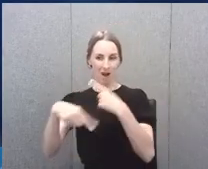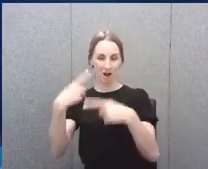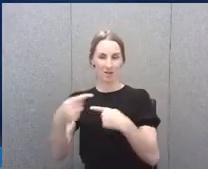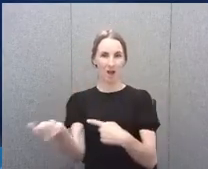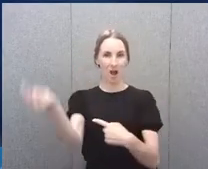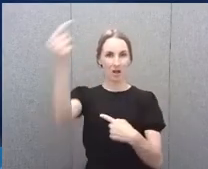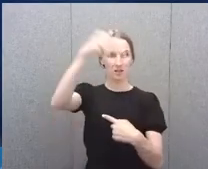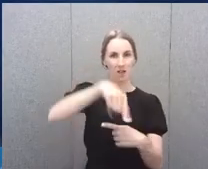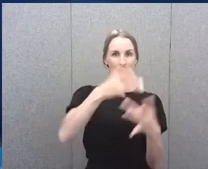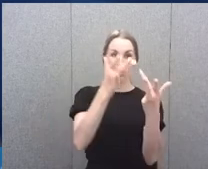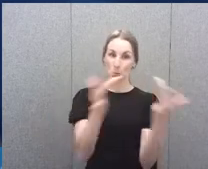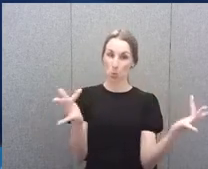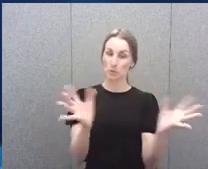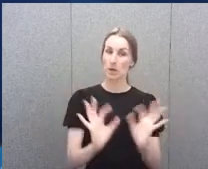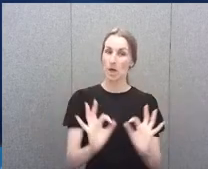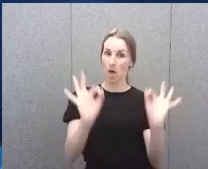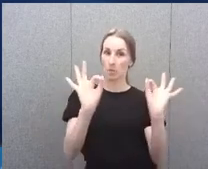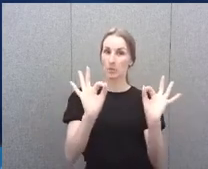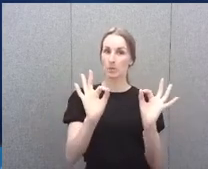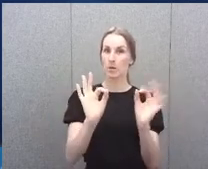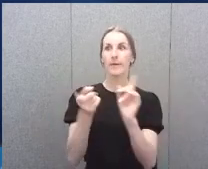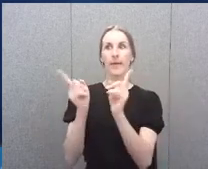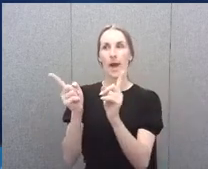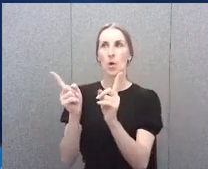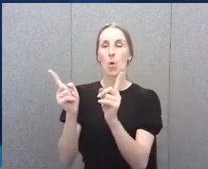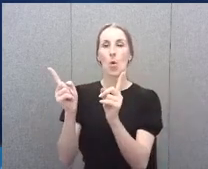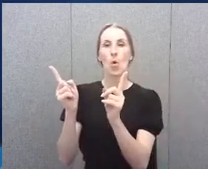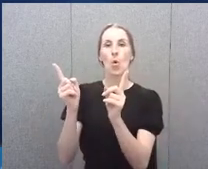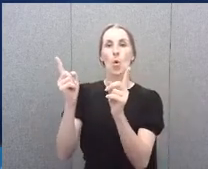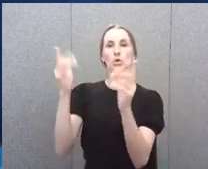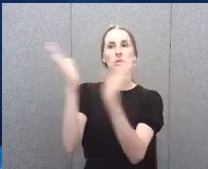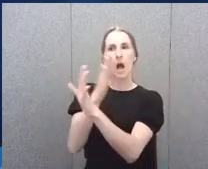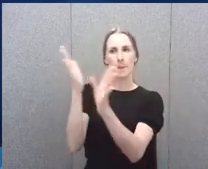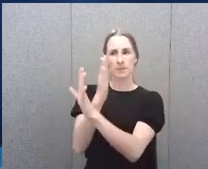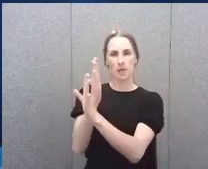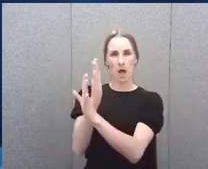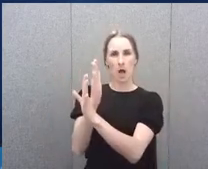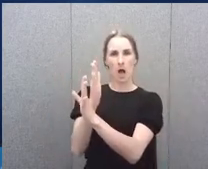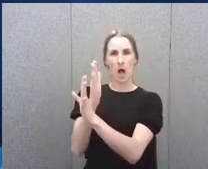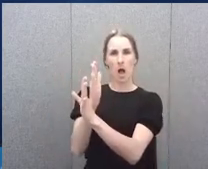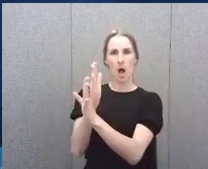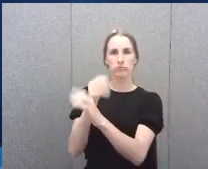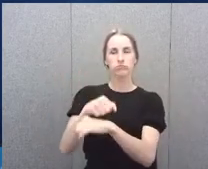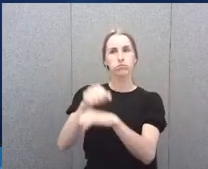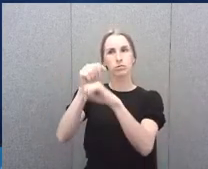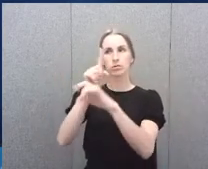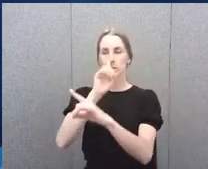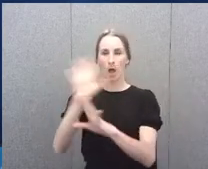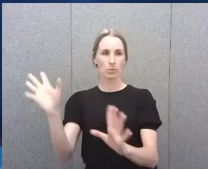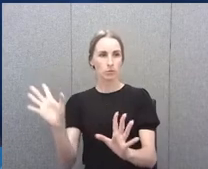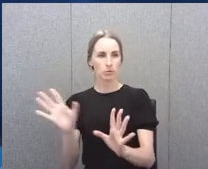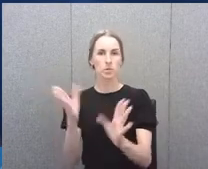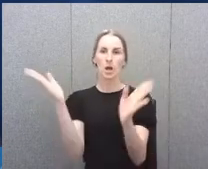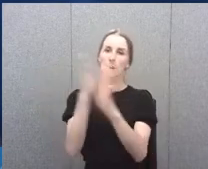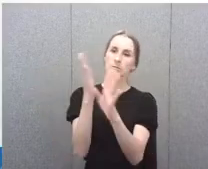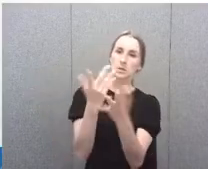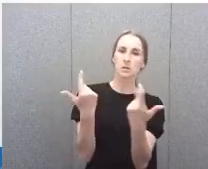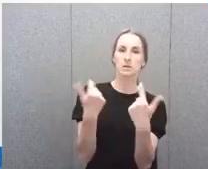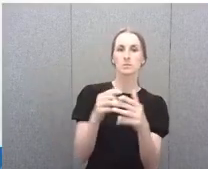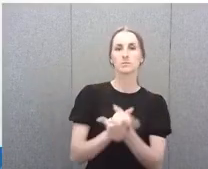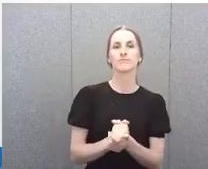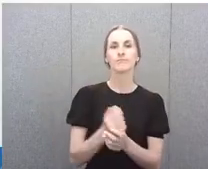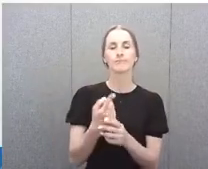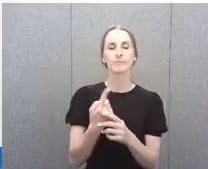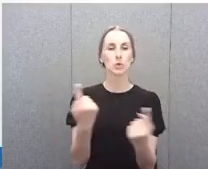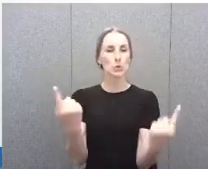Берлинской стеной, но если не будет катаклизмов и катастроф, я думаю, что поколение наших детей или внуков